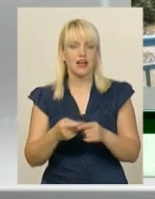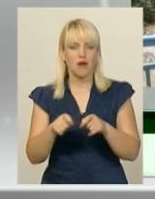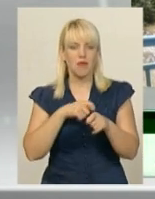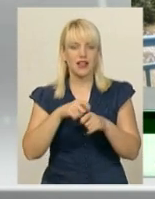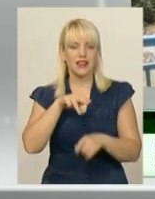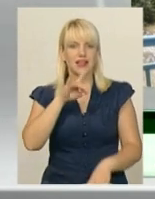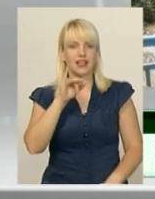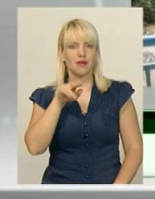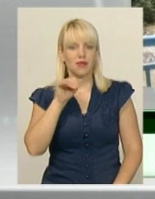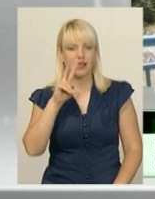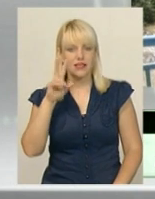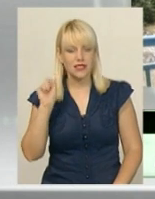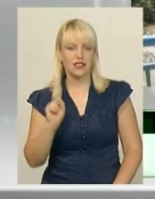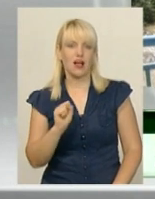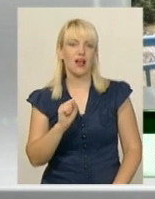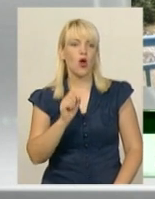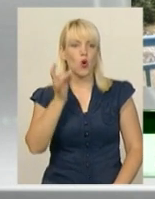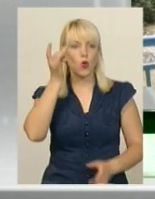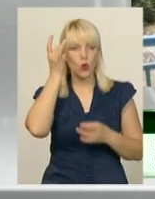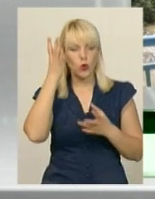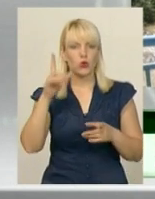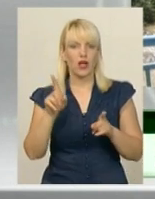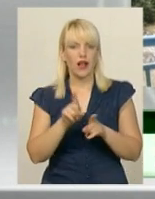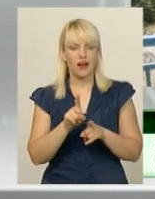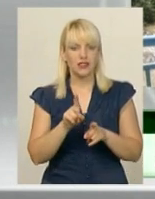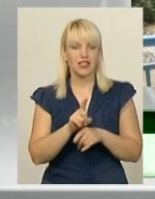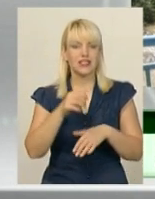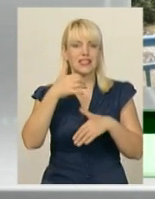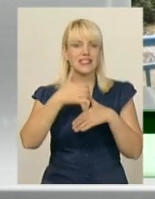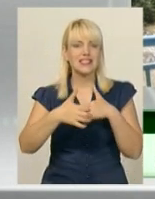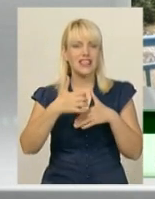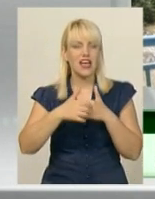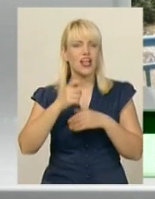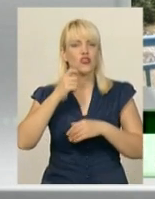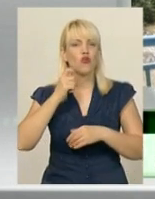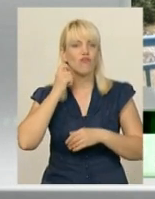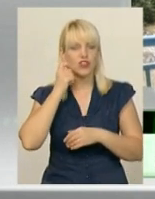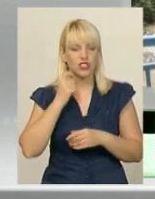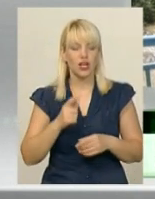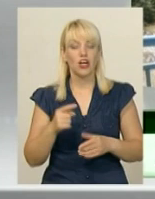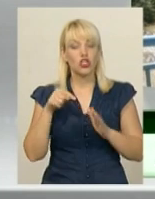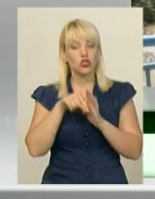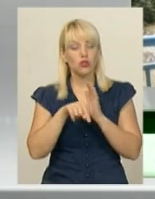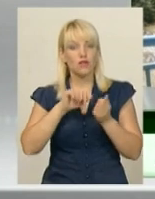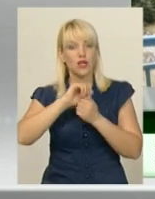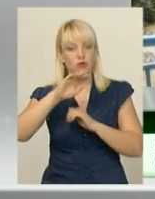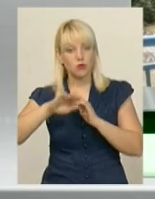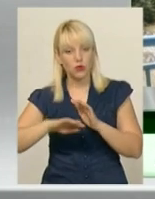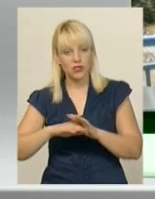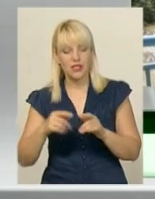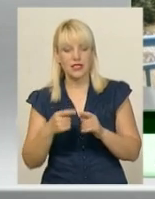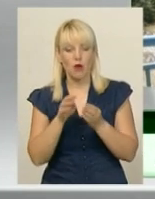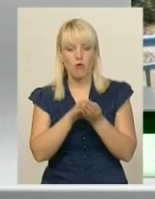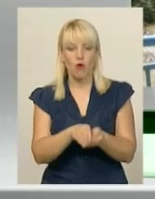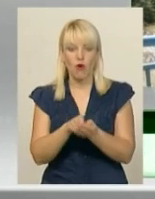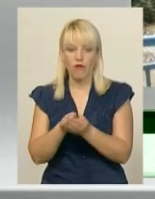трипільської культури, раннього залізного віку, а також і пізньосередньовічного. Стосовно Кам'янця-Подільського, то поховання цього періоду